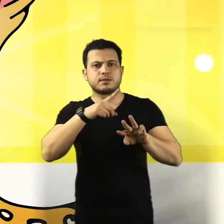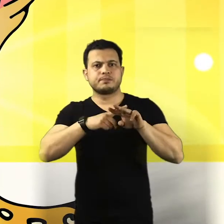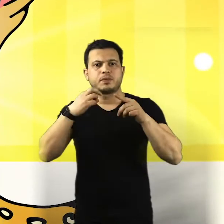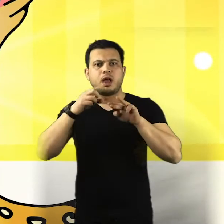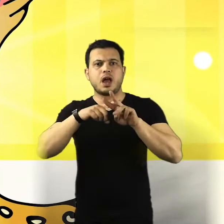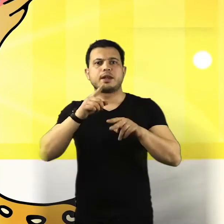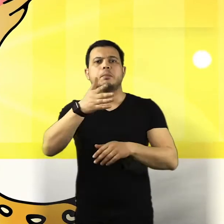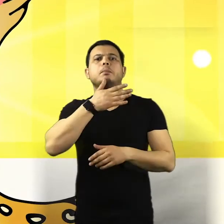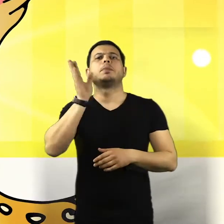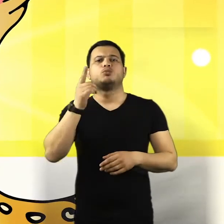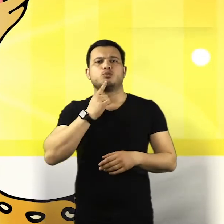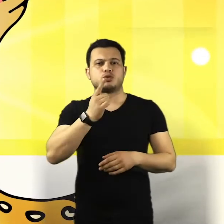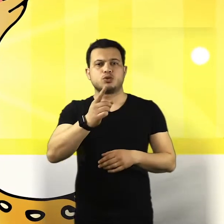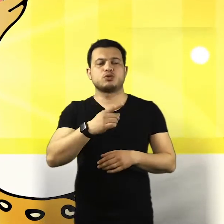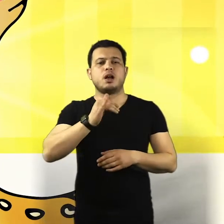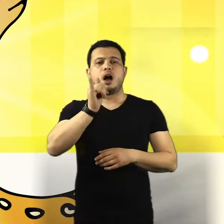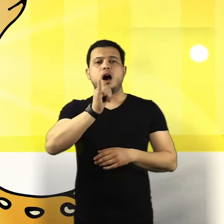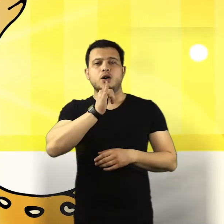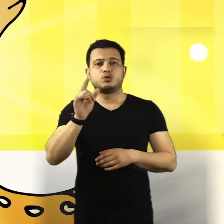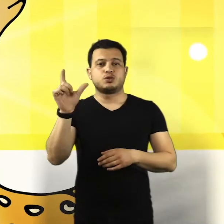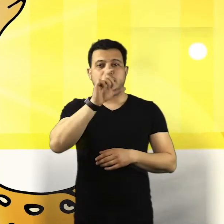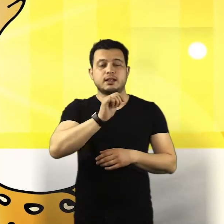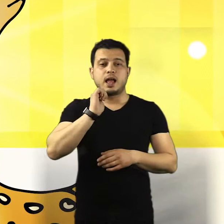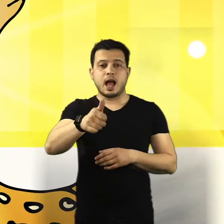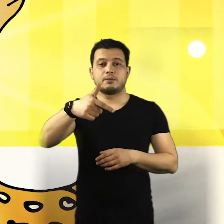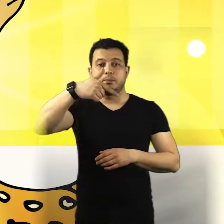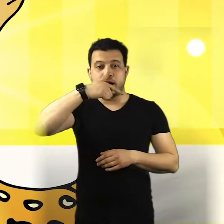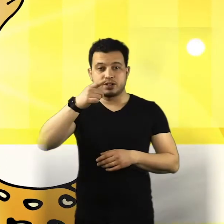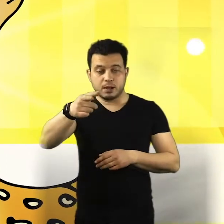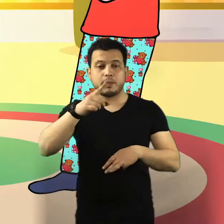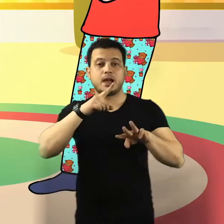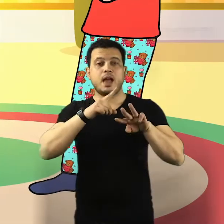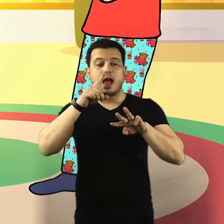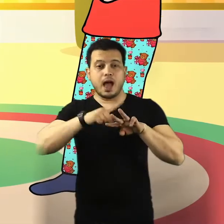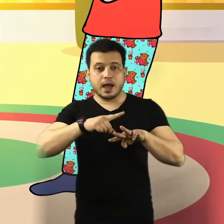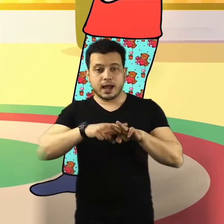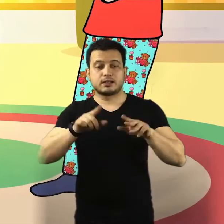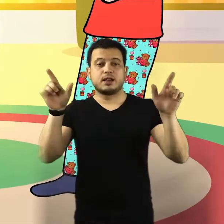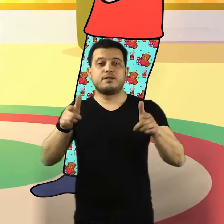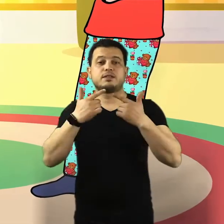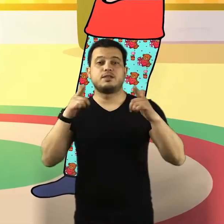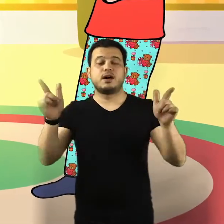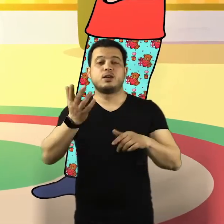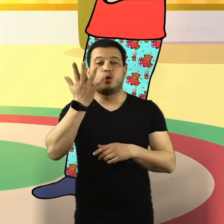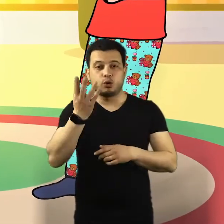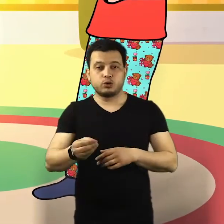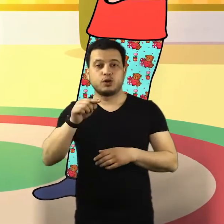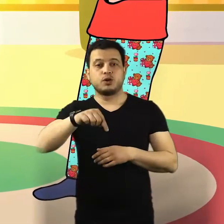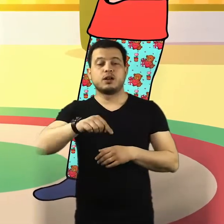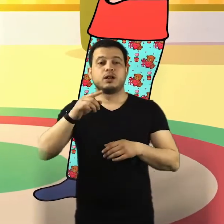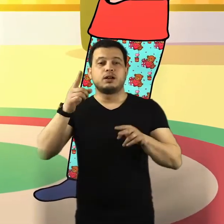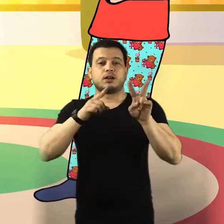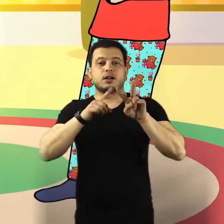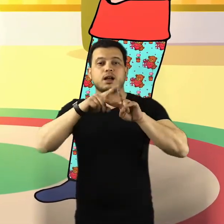Ağustos ayının son Perşembe günü Kartal Gölü'nde Eren Günü Şenliği düzenlenir Bütün ilçe halkı Kartal Gölü'ne